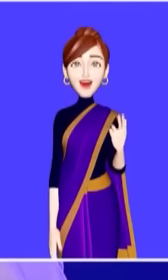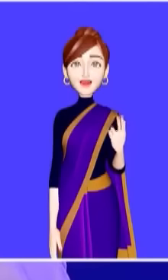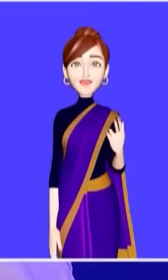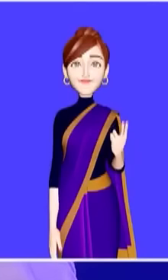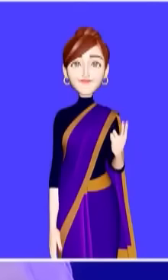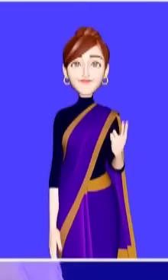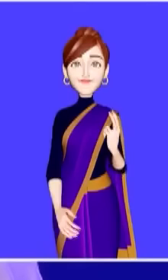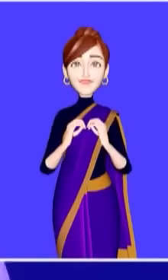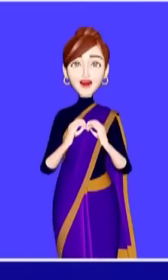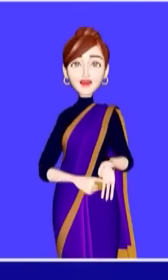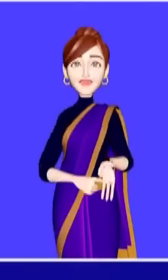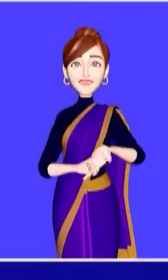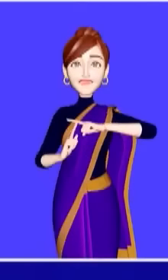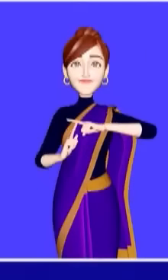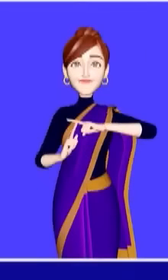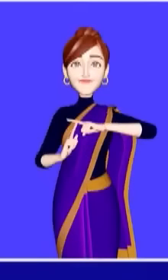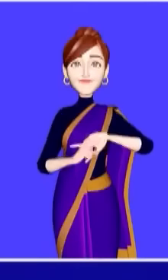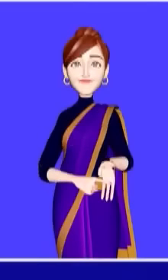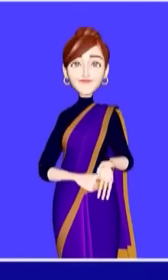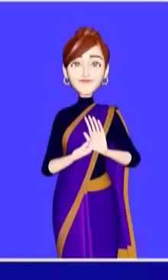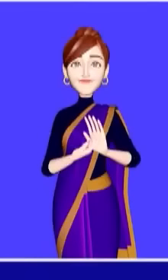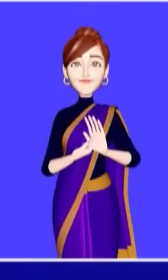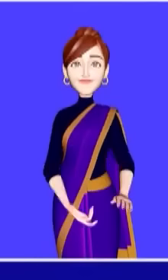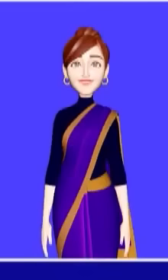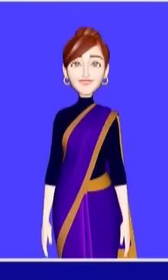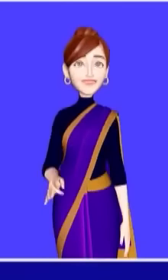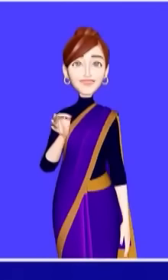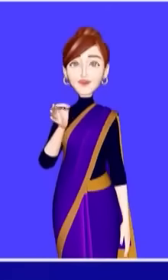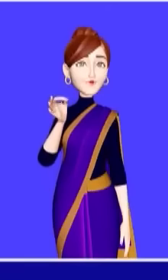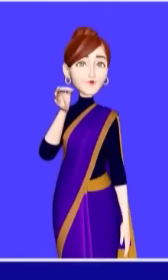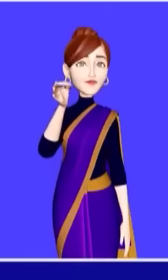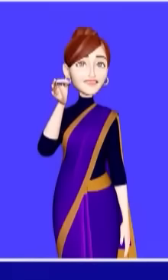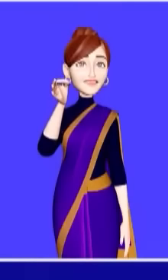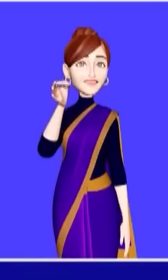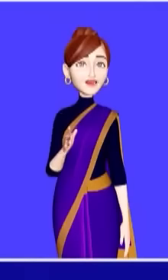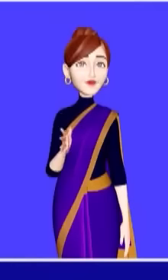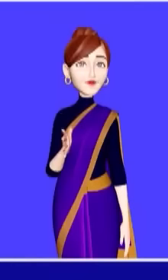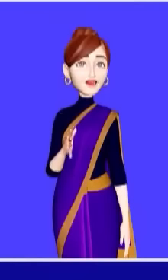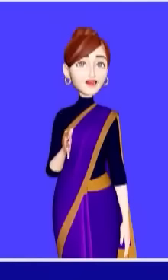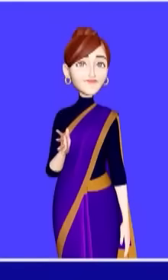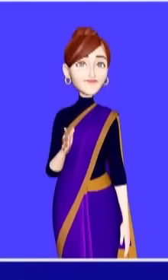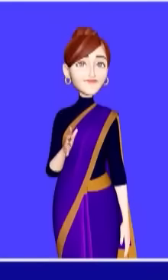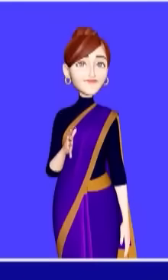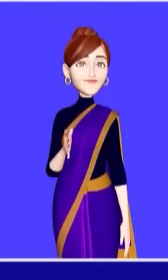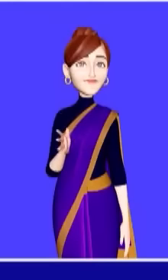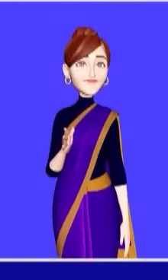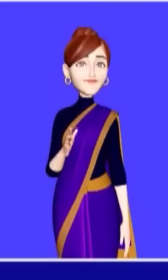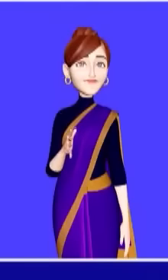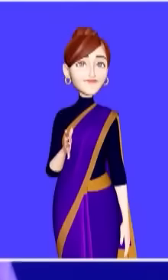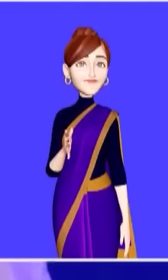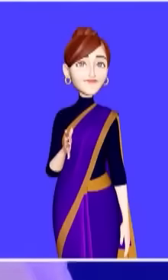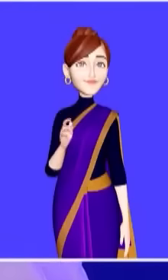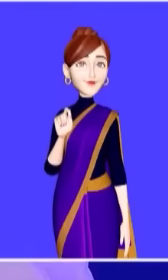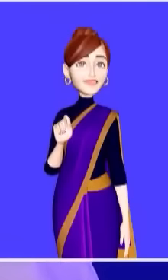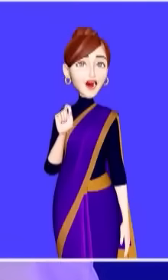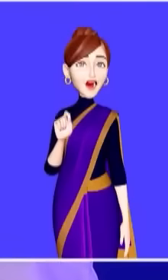उन्हें बेहतर और सुरक्षित बना पाएंगे। इसलिए आइए हम